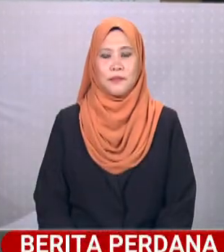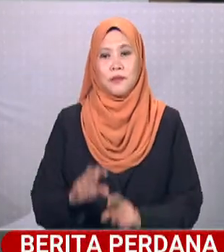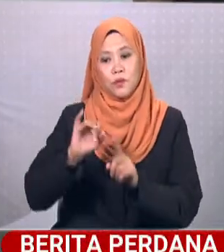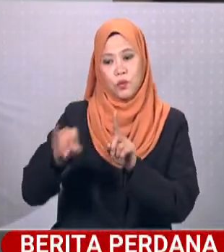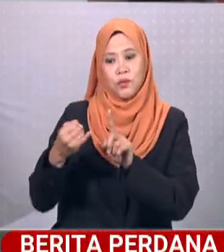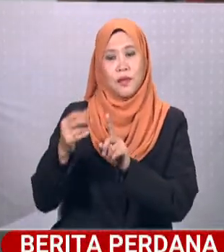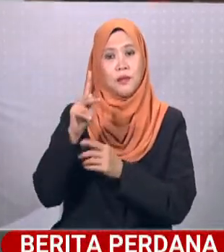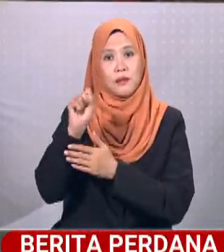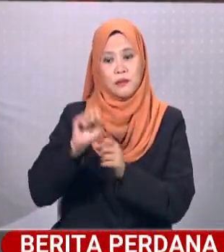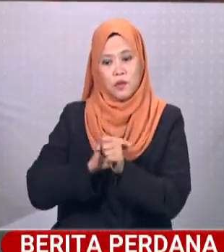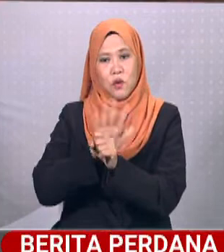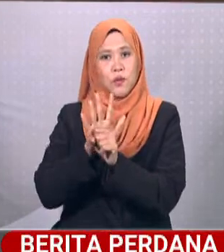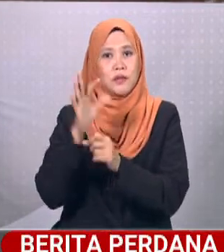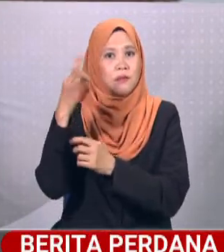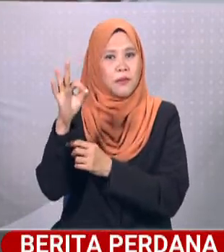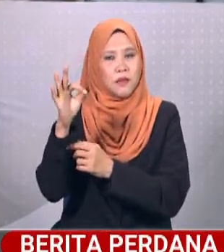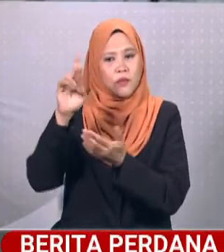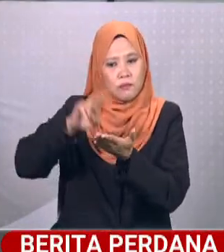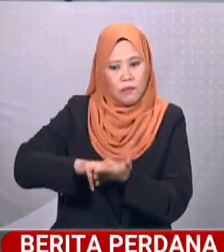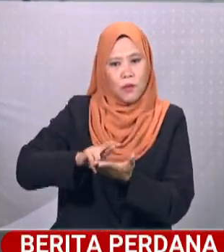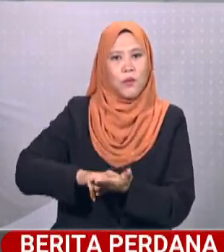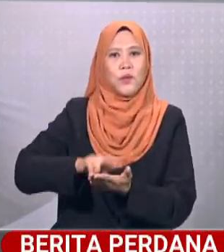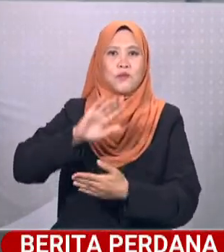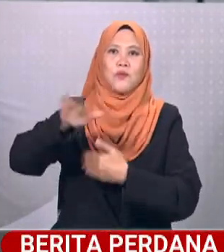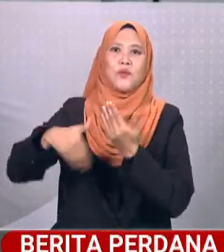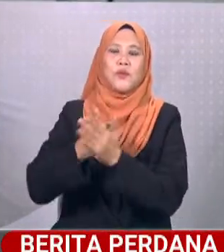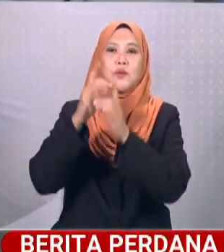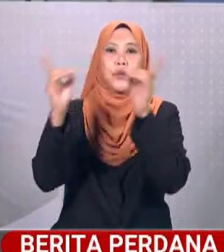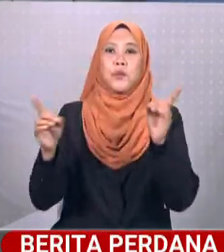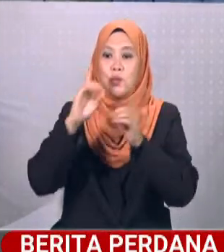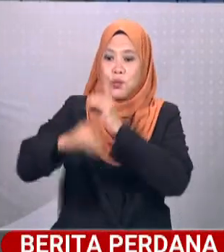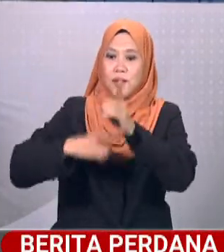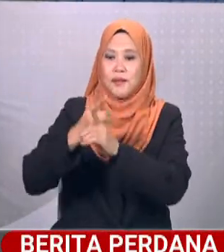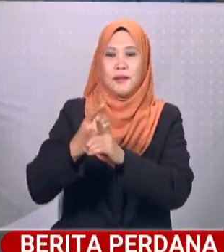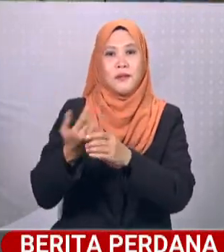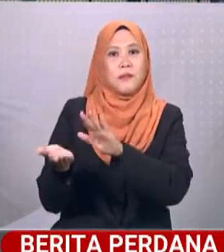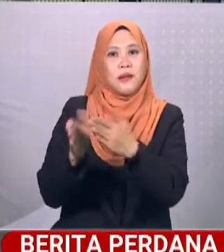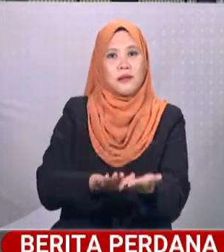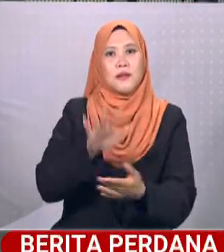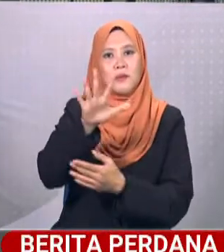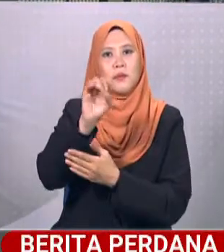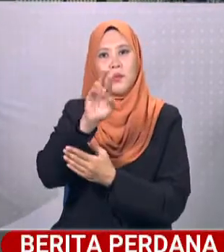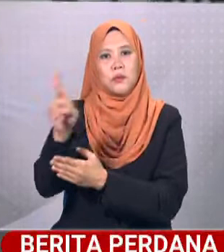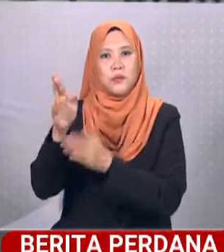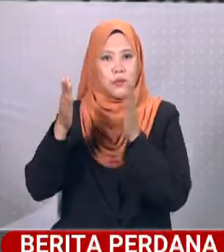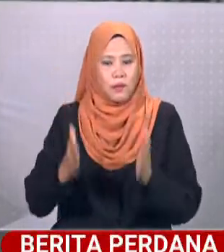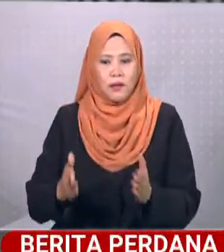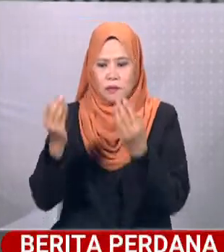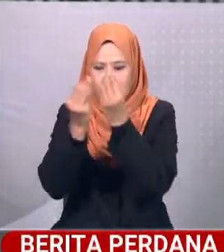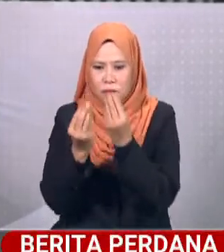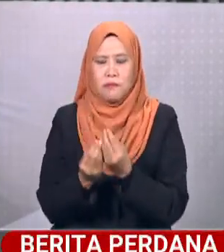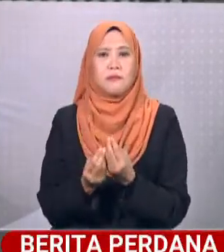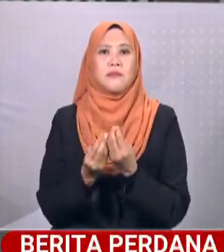Sejuta kes COVID-19 telah direkodkan di seluruh dunia. Kematian pula menghampiri 50,000 orang. Jangkaan